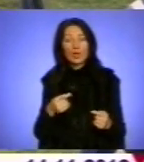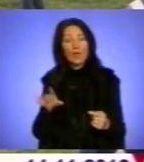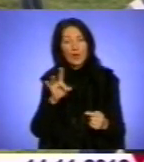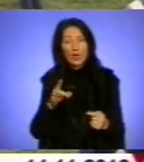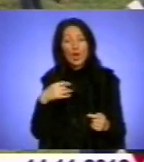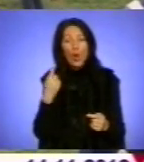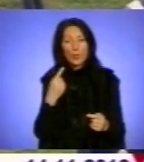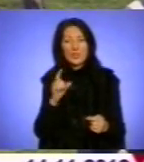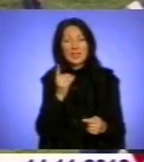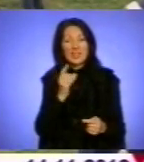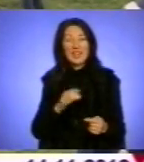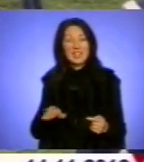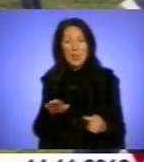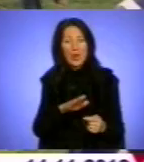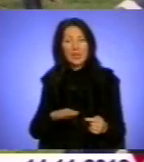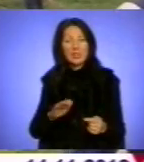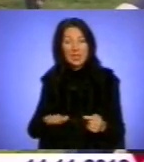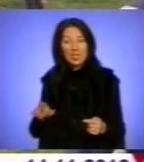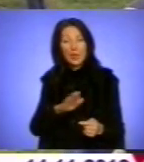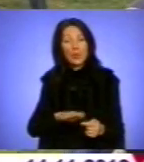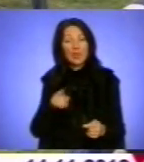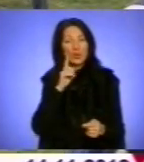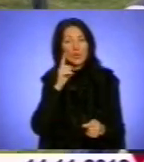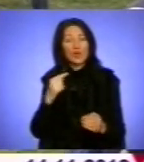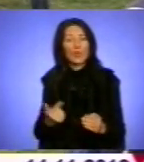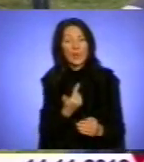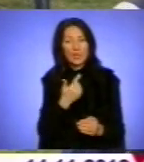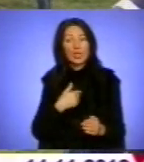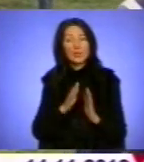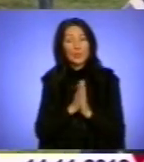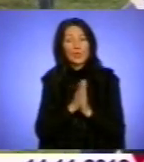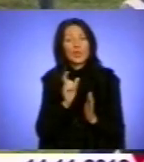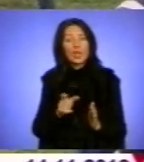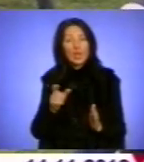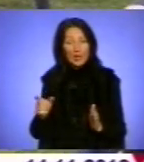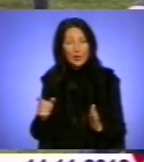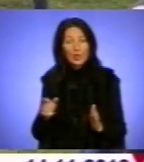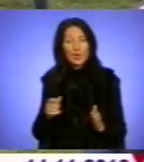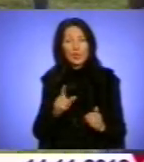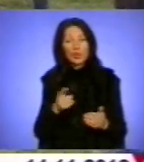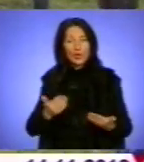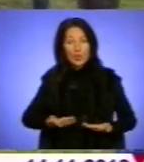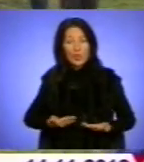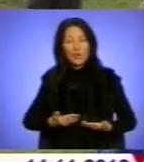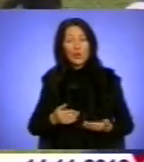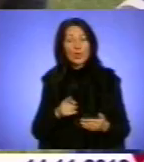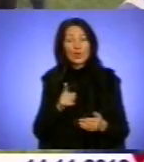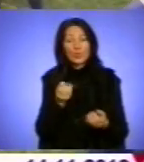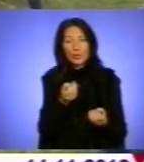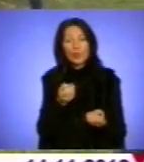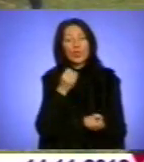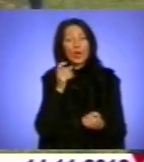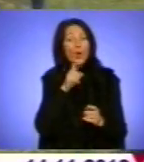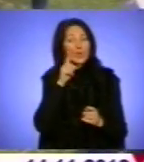мешканці цих будинків, які попросили, якщо є можливість, трошки озеленити це місце. Адже ви бачите, що тут просто пустий майданчик і майже немає